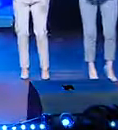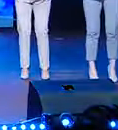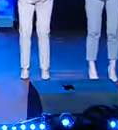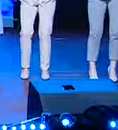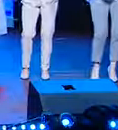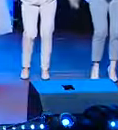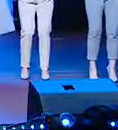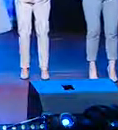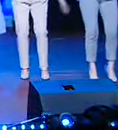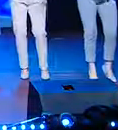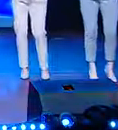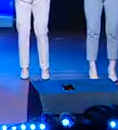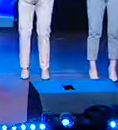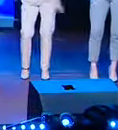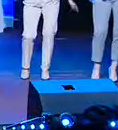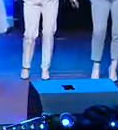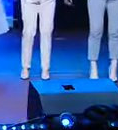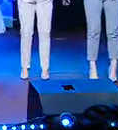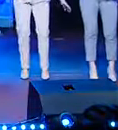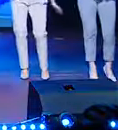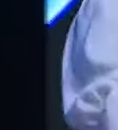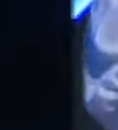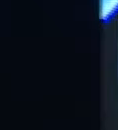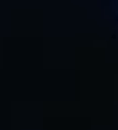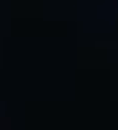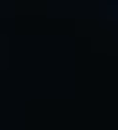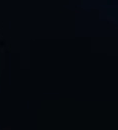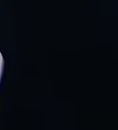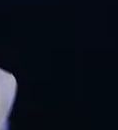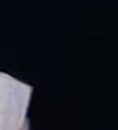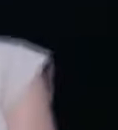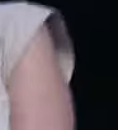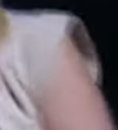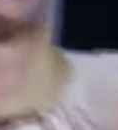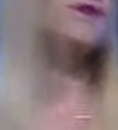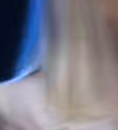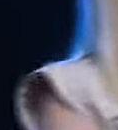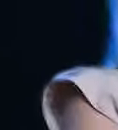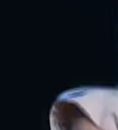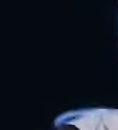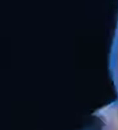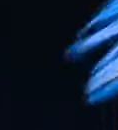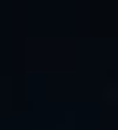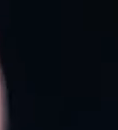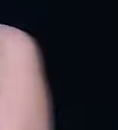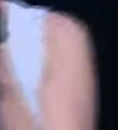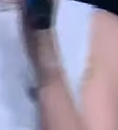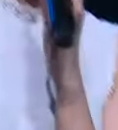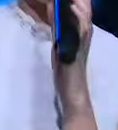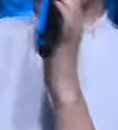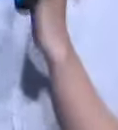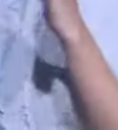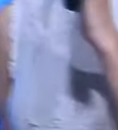gwiazd. Przecież nikt nie zobaczy, jak nas wyszukamy i nas. O